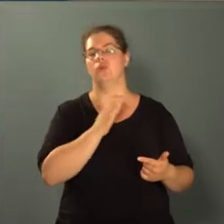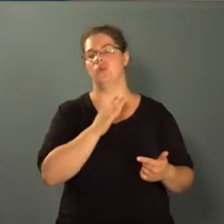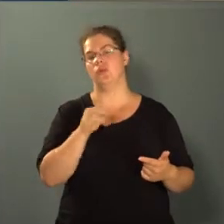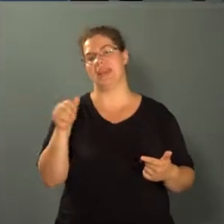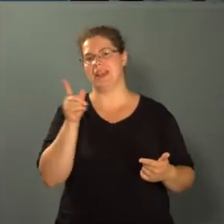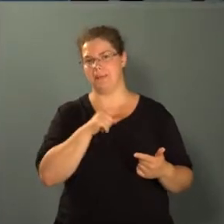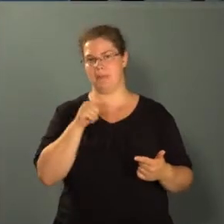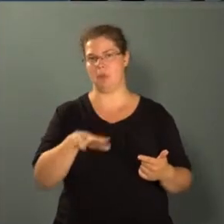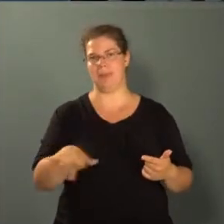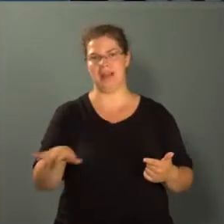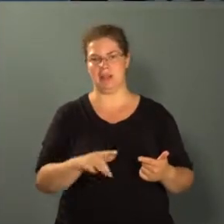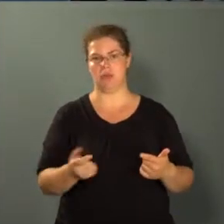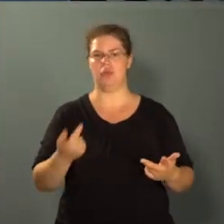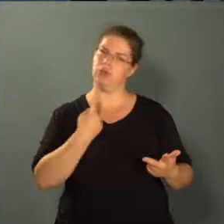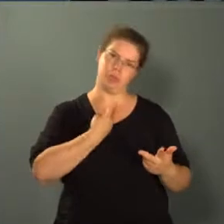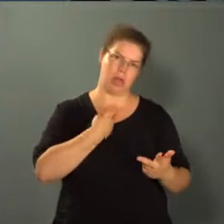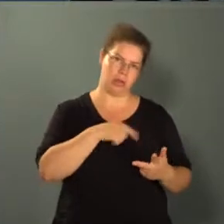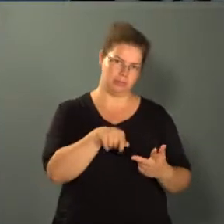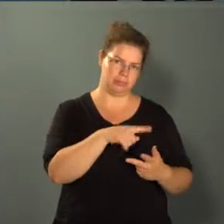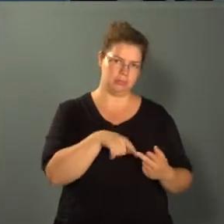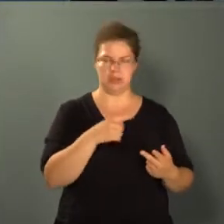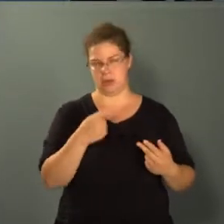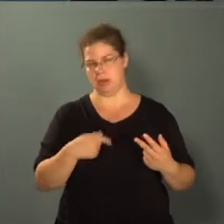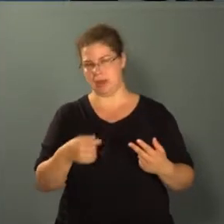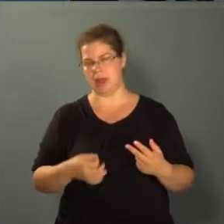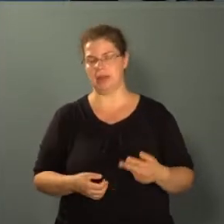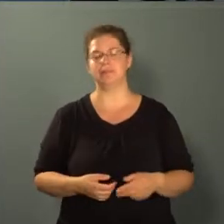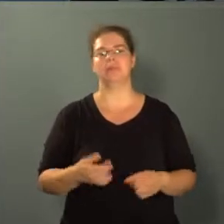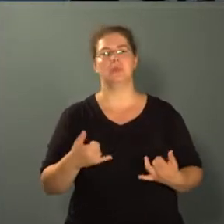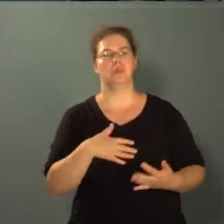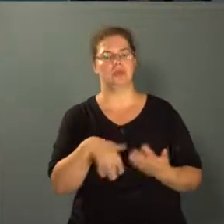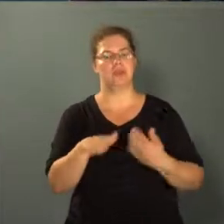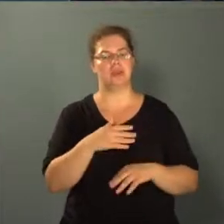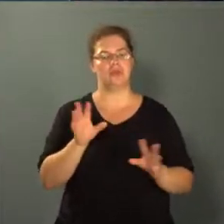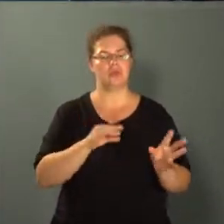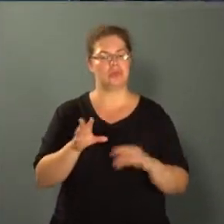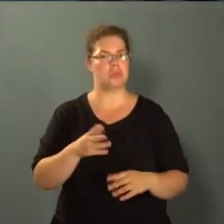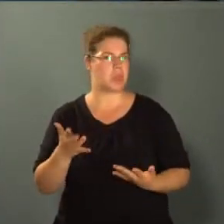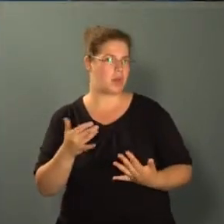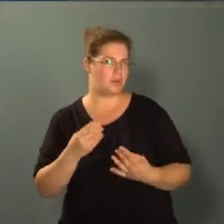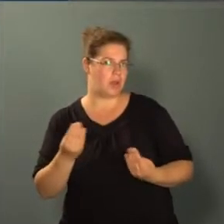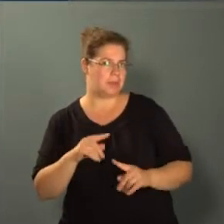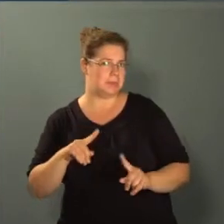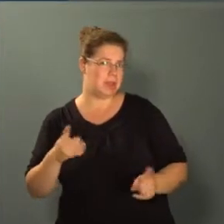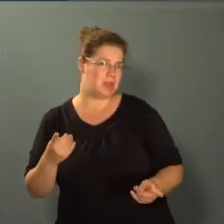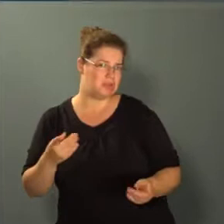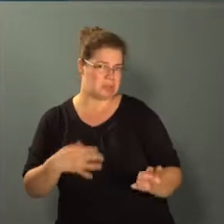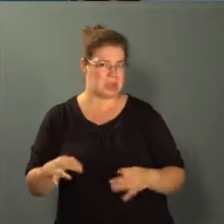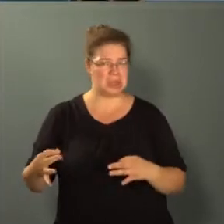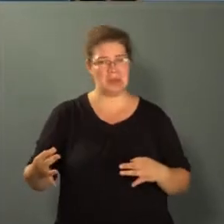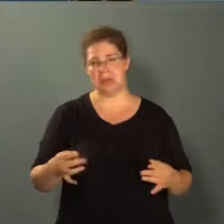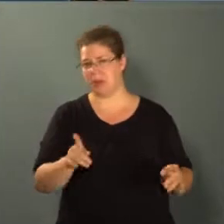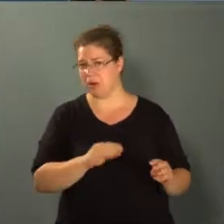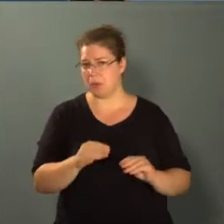billentyűs, és jó magam. Most eléggé vegyesen gyűltünk össze, úgyhogy valami mással készültetek esetleg